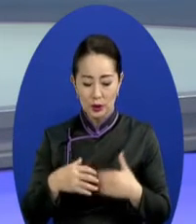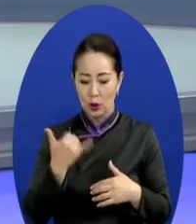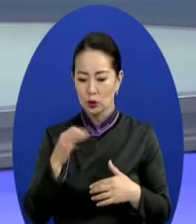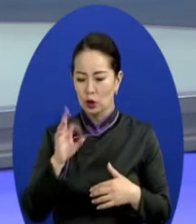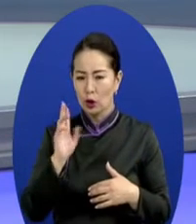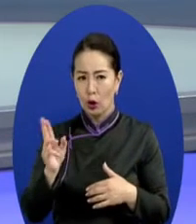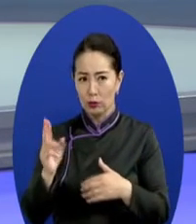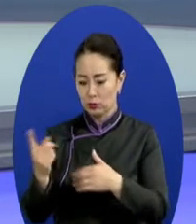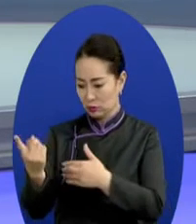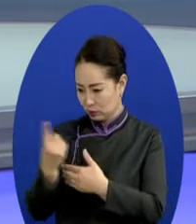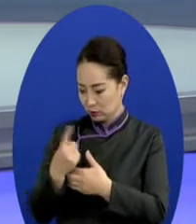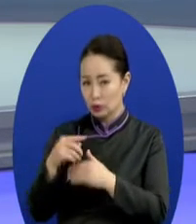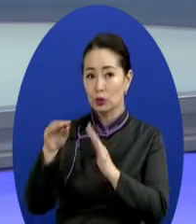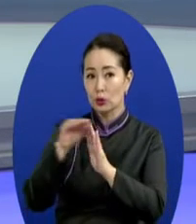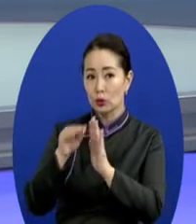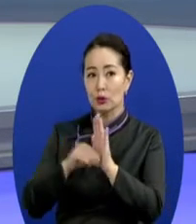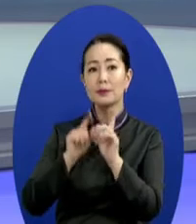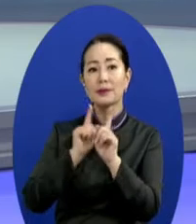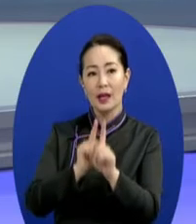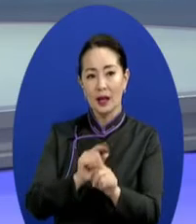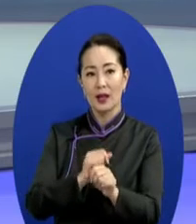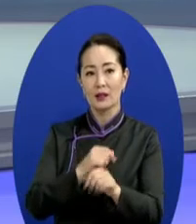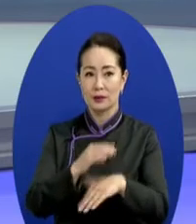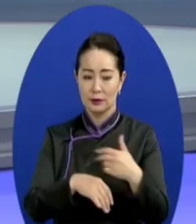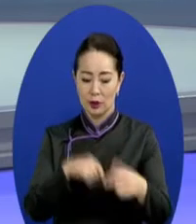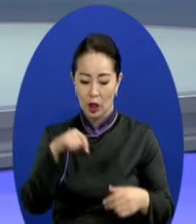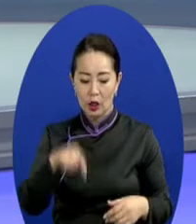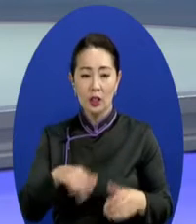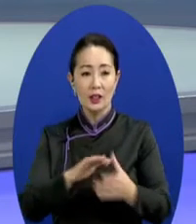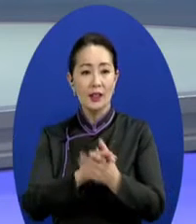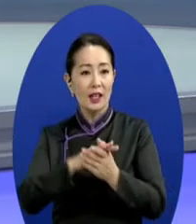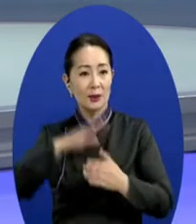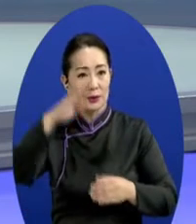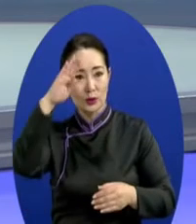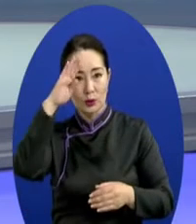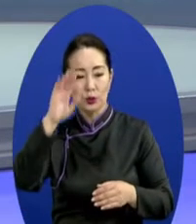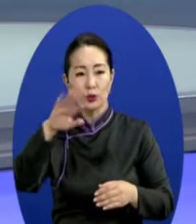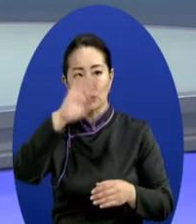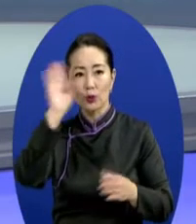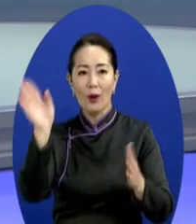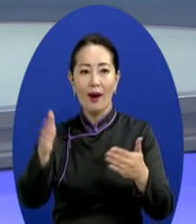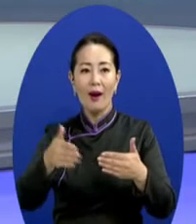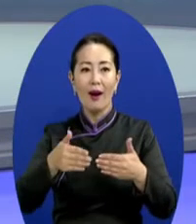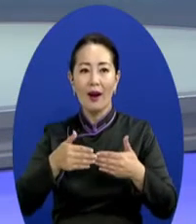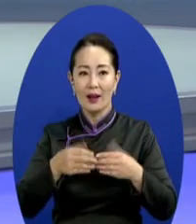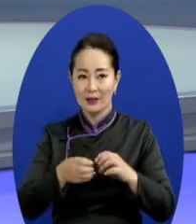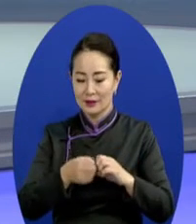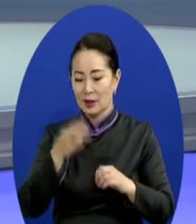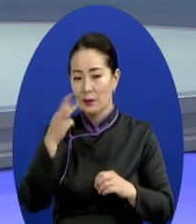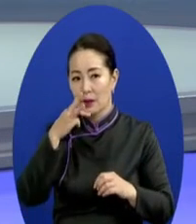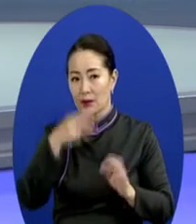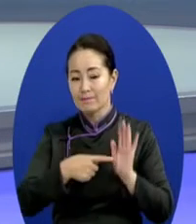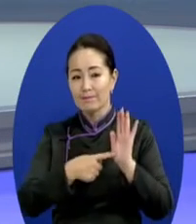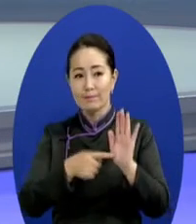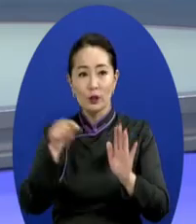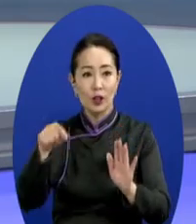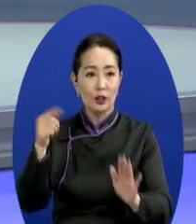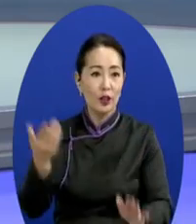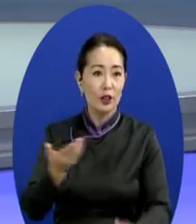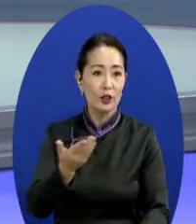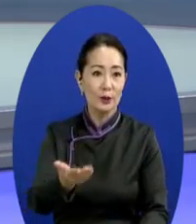комиссаас гаргасан түр журмыг баримтлан ажилласан юм байна. За өнөөдөр найрамдал цуслан зуны хаалтаа хийлээ. Энэ үйл явдлаас манай шууд сурвалжлах баг